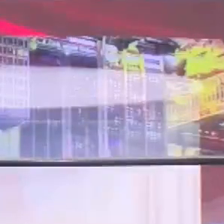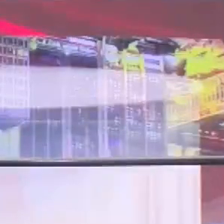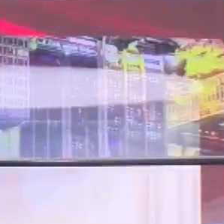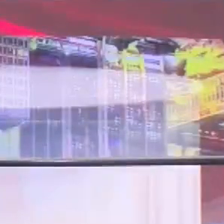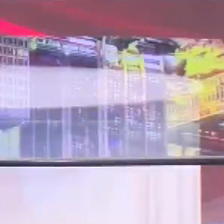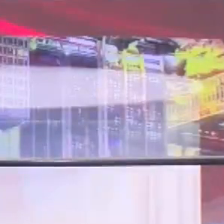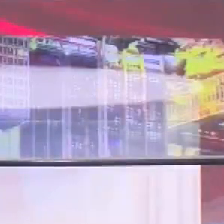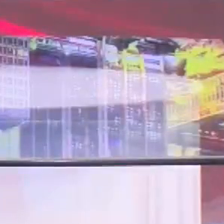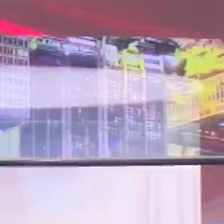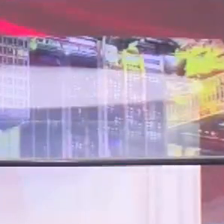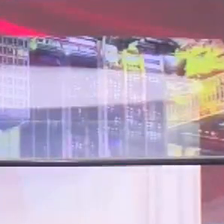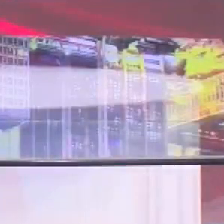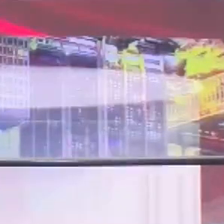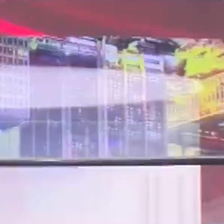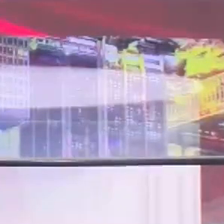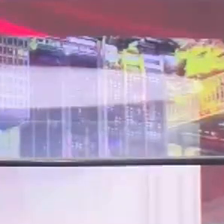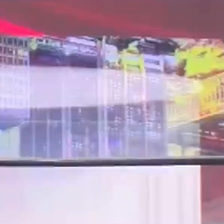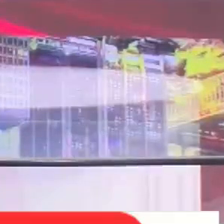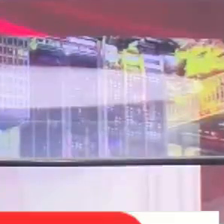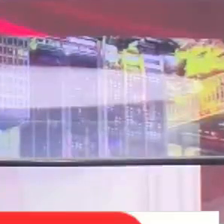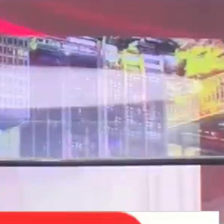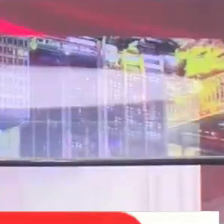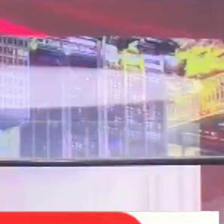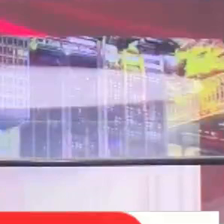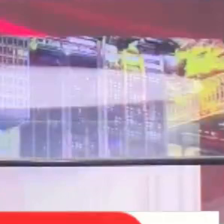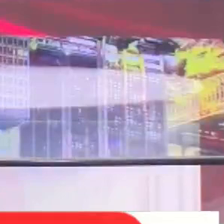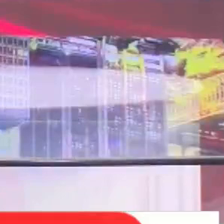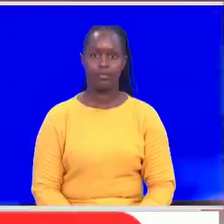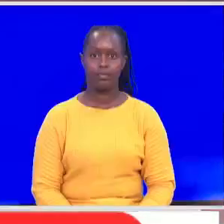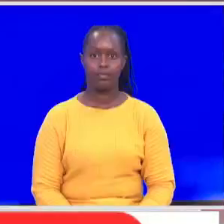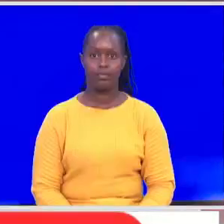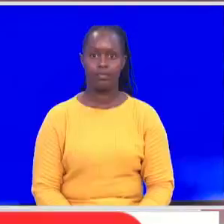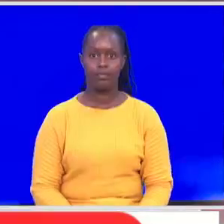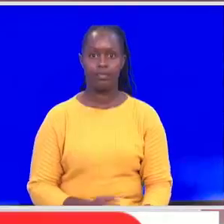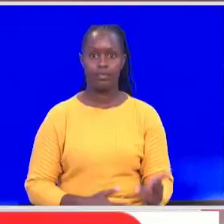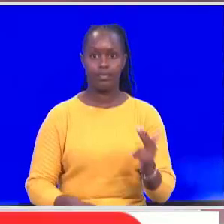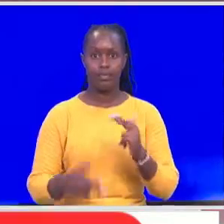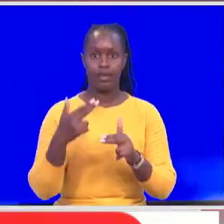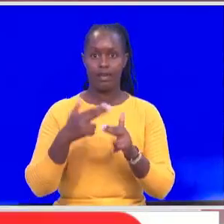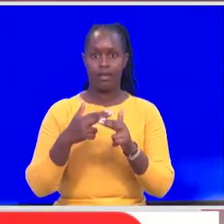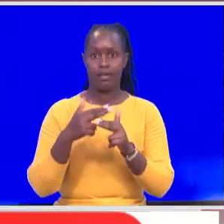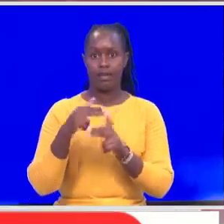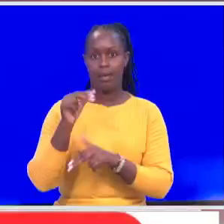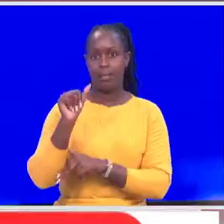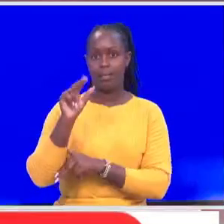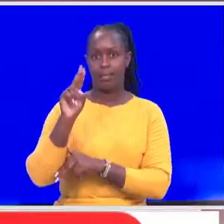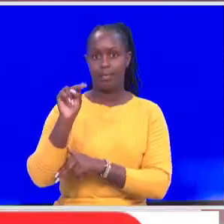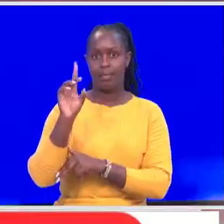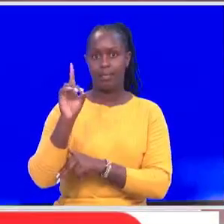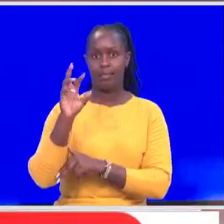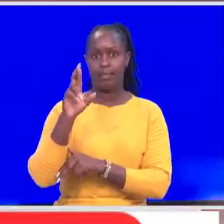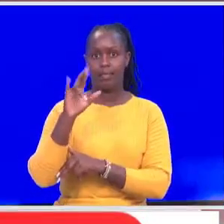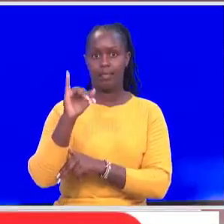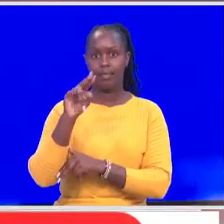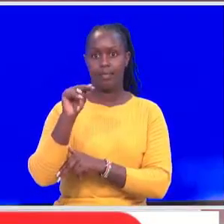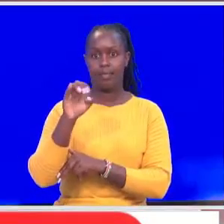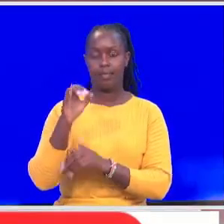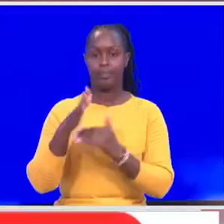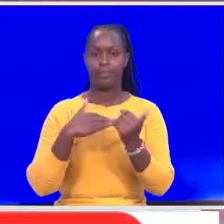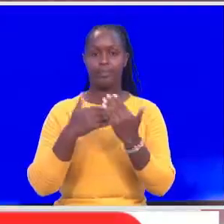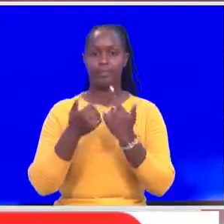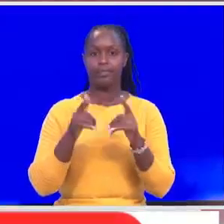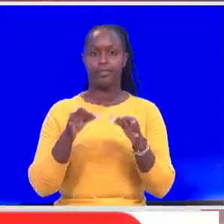Karibu kwenye taarifa kamili mtazamaji, mienyi wako Andrin Kilemi, mwenzangu kwenye lugha ya ishara ni Catherine